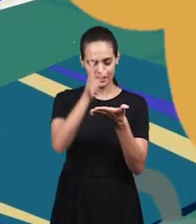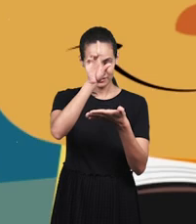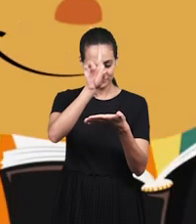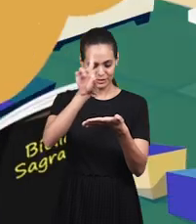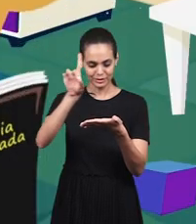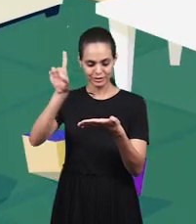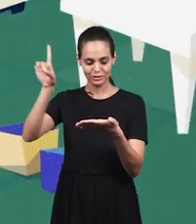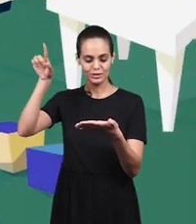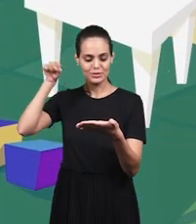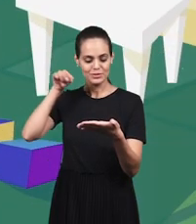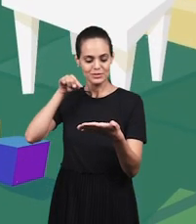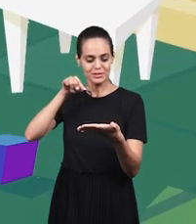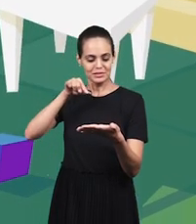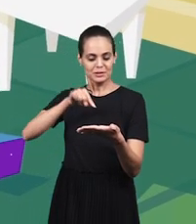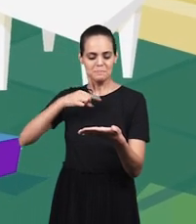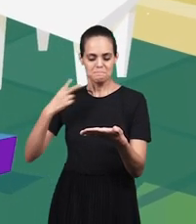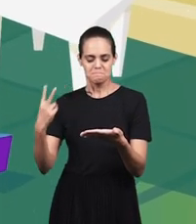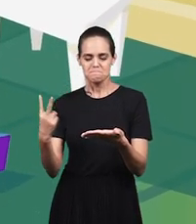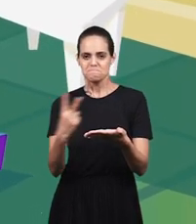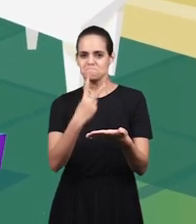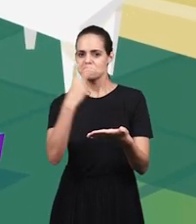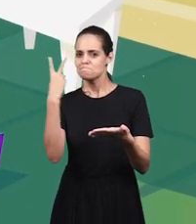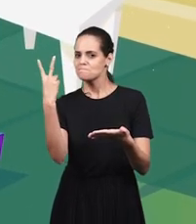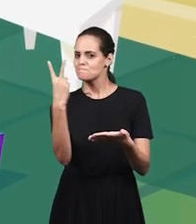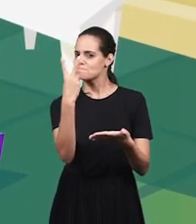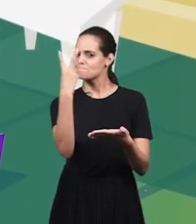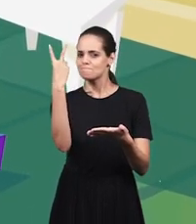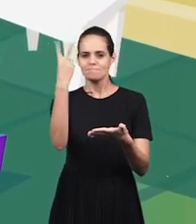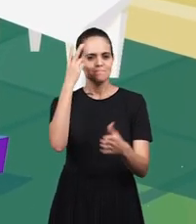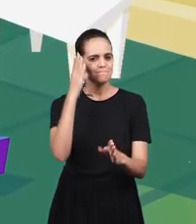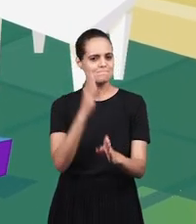Библия – это сокрытое сокровище